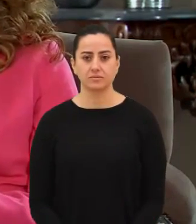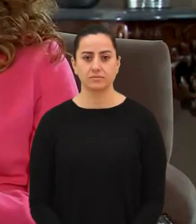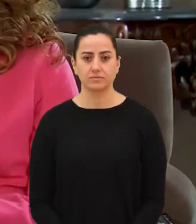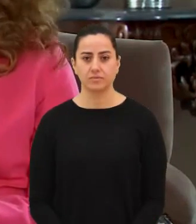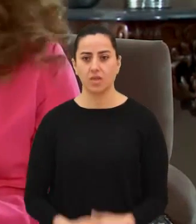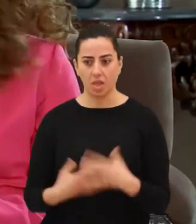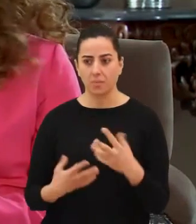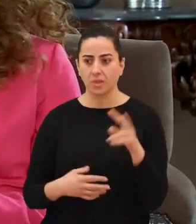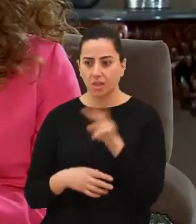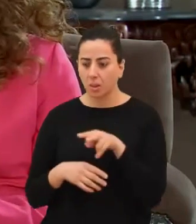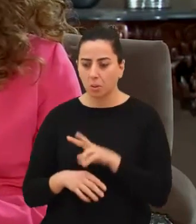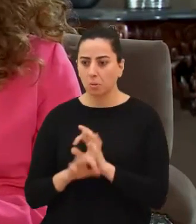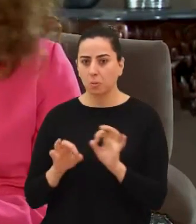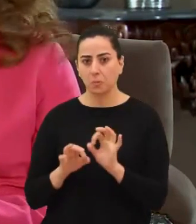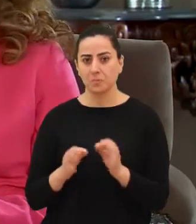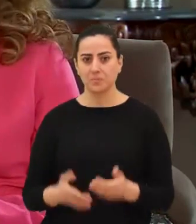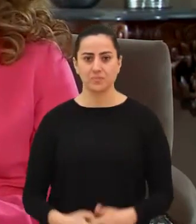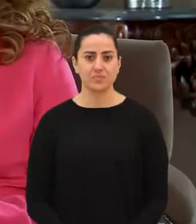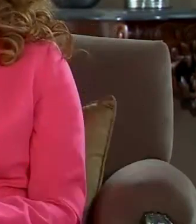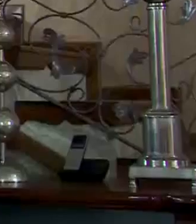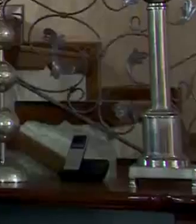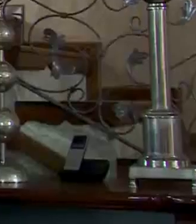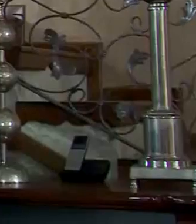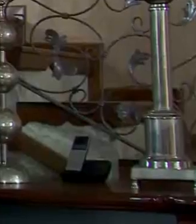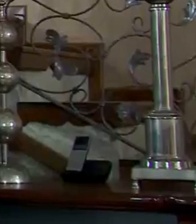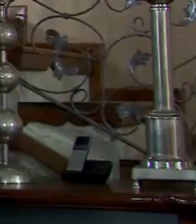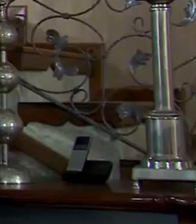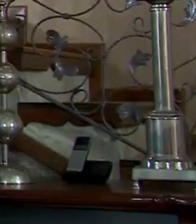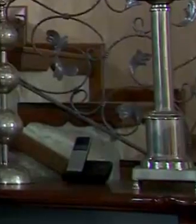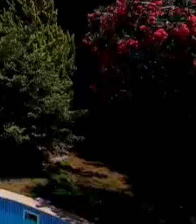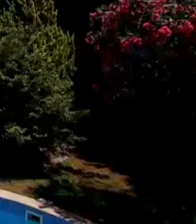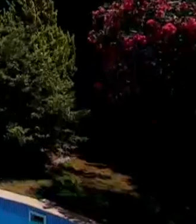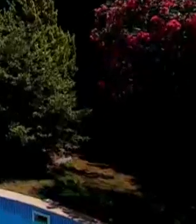Hem de bayağı birbirinden ikiz ya. Değil mi?